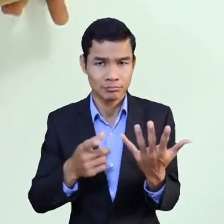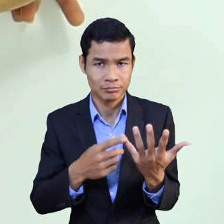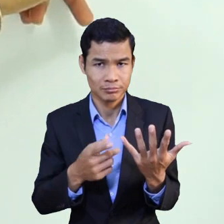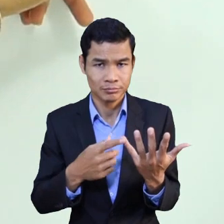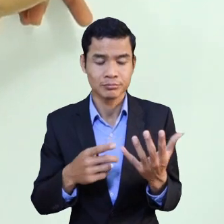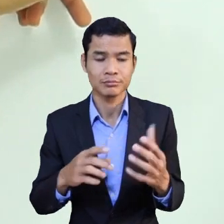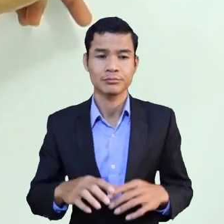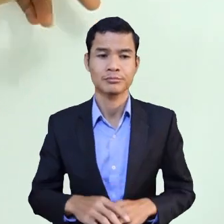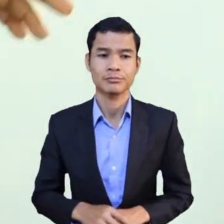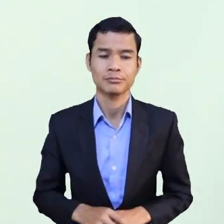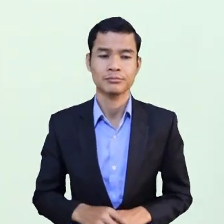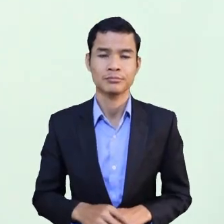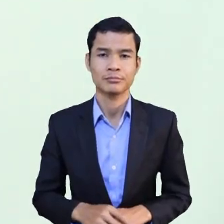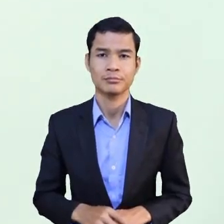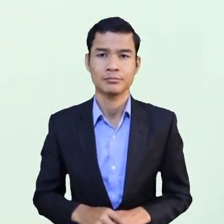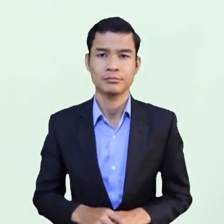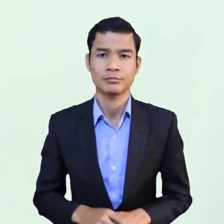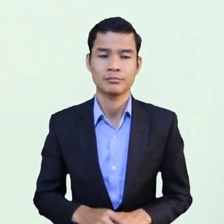ងស្រៈអេ